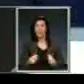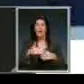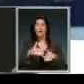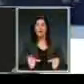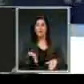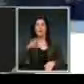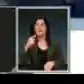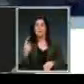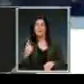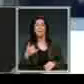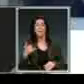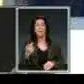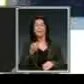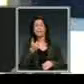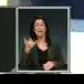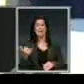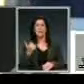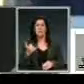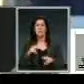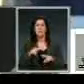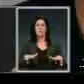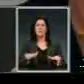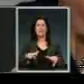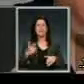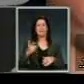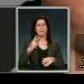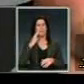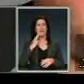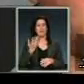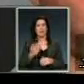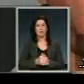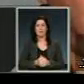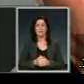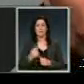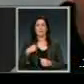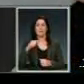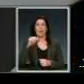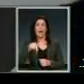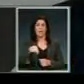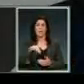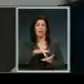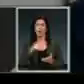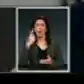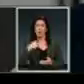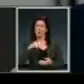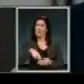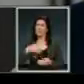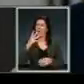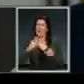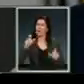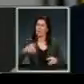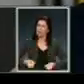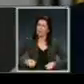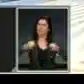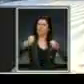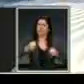תמיד במצבים מביכים. יכול לבוא למקום, יגידו מה הבעיה, יש לי פה ארבע סבלים, יסרגו אותך על הגב לקומה רביעית, פתרנו את הבעיה. אבל